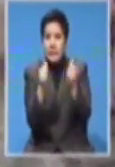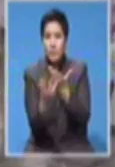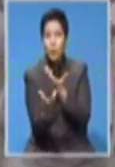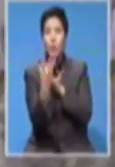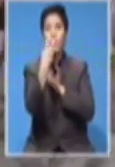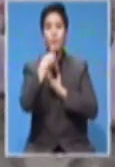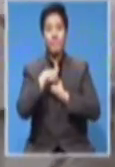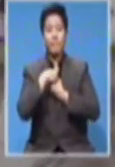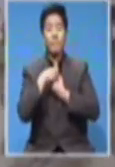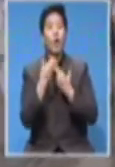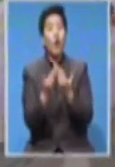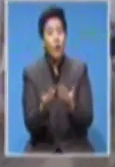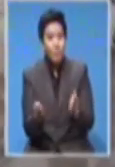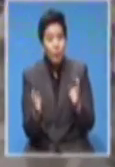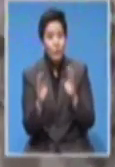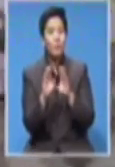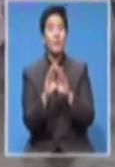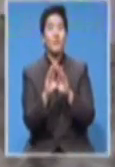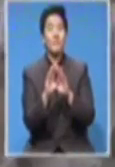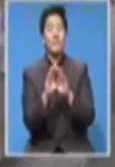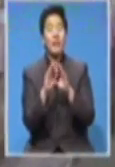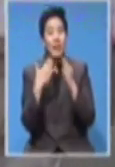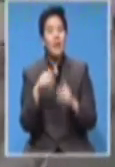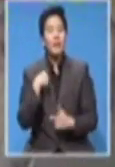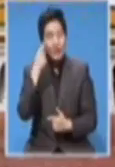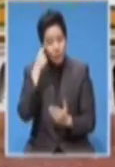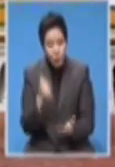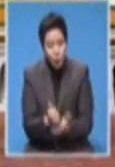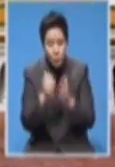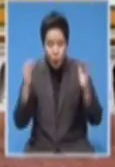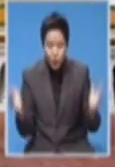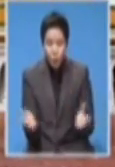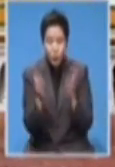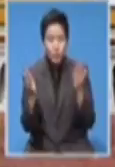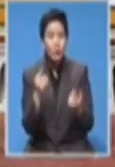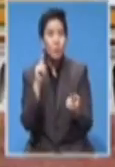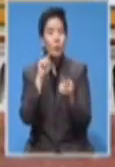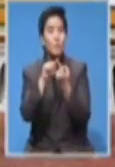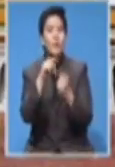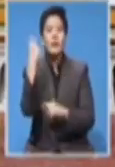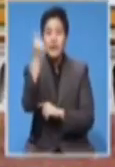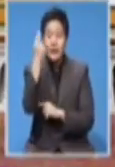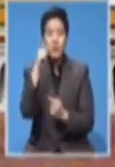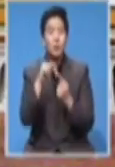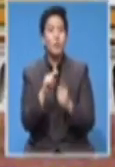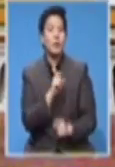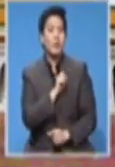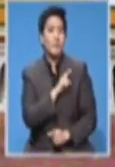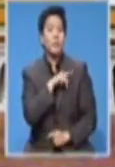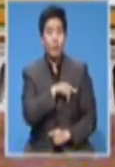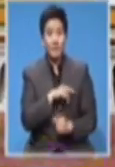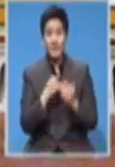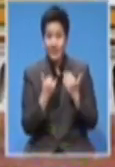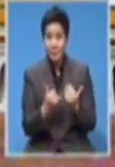แล้วครอบครัวแล้วก็ยังจะเป็นการส่งเสริมการท่องเที่ยวในเชิงธรรมะอีกด้วยนะครับสัปดาห์ที่ผ่านมาผ